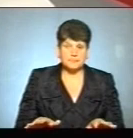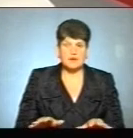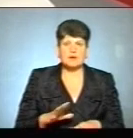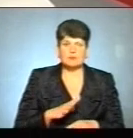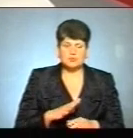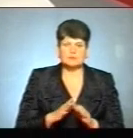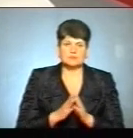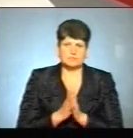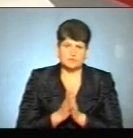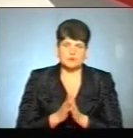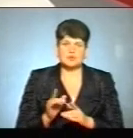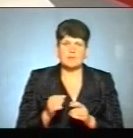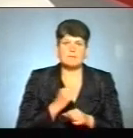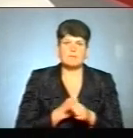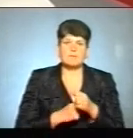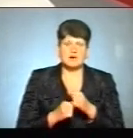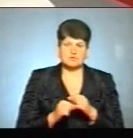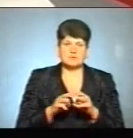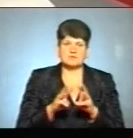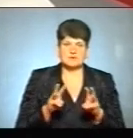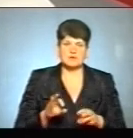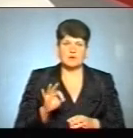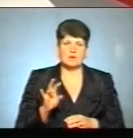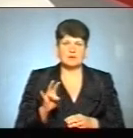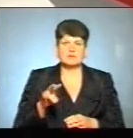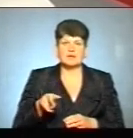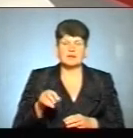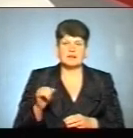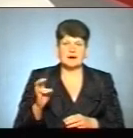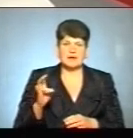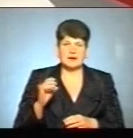було закликано, що Пасху ми будемо святити онлайн. І як